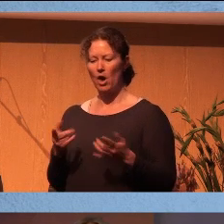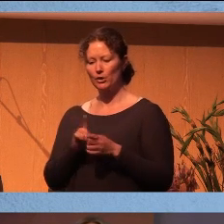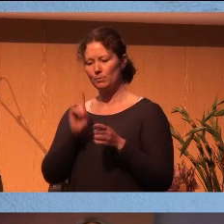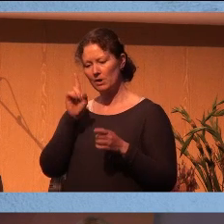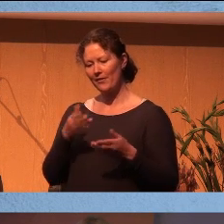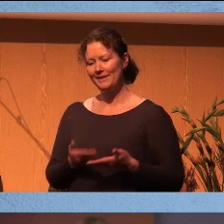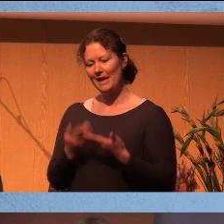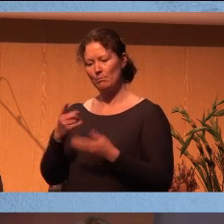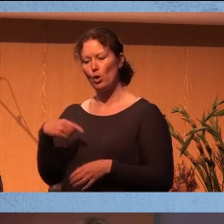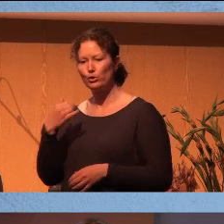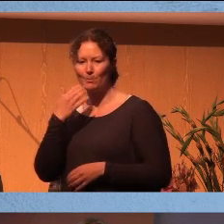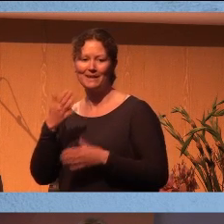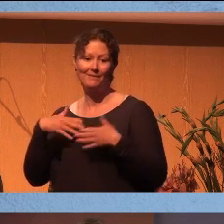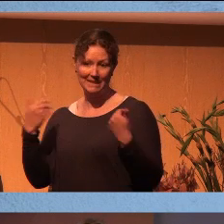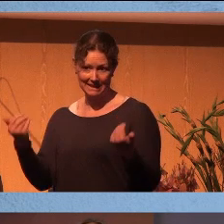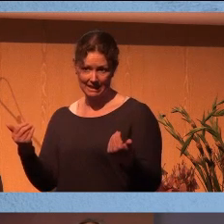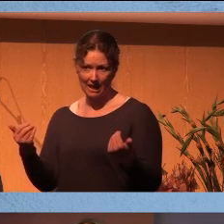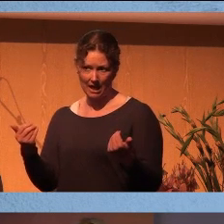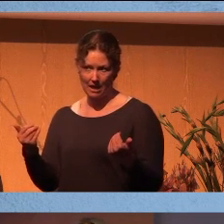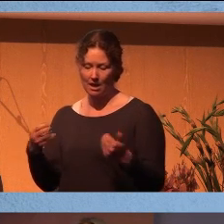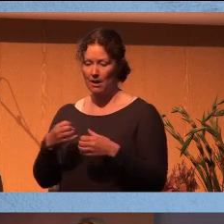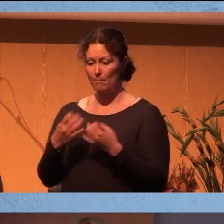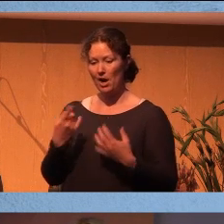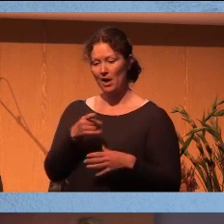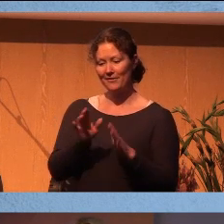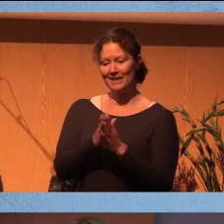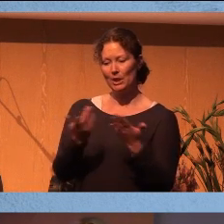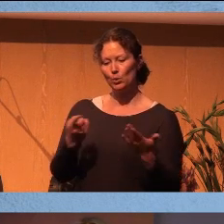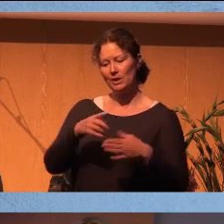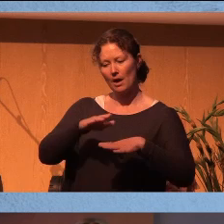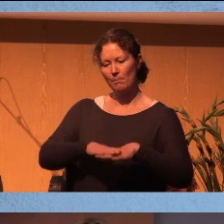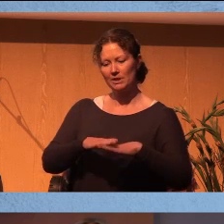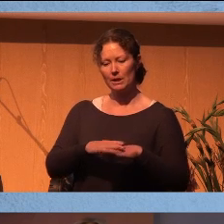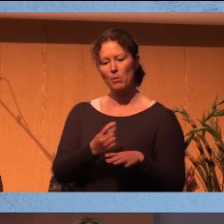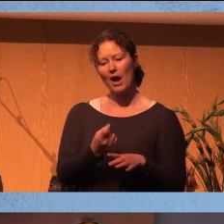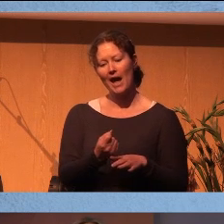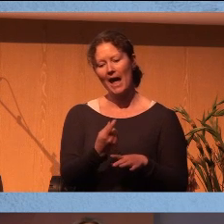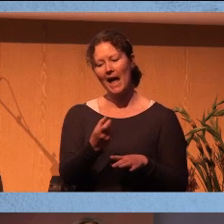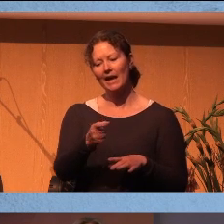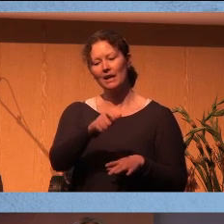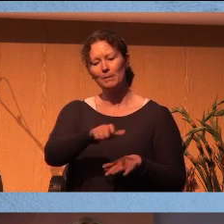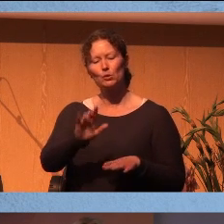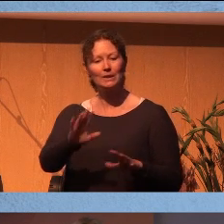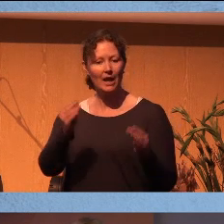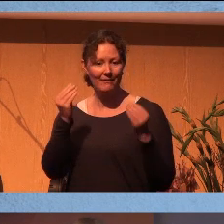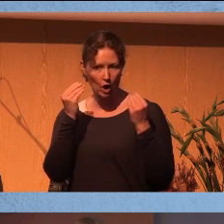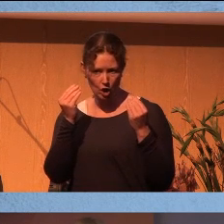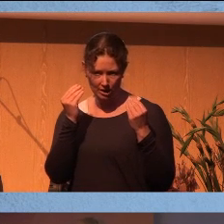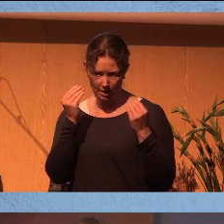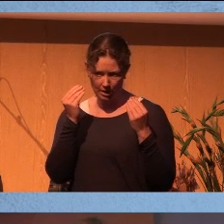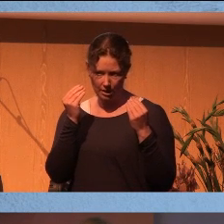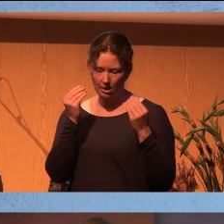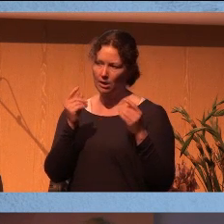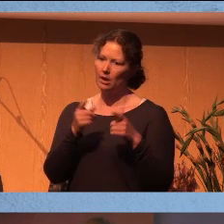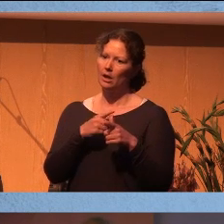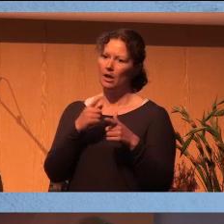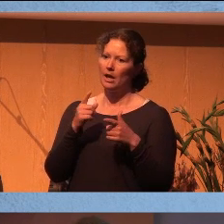hjelpe oss med å bli friske. Mange av disse historiene basert på enkeltpersoners erfaringer,